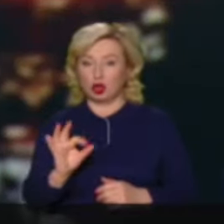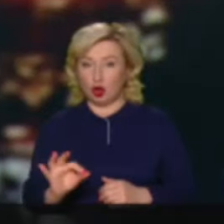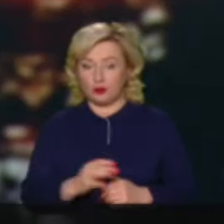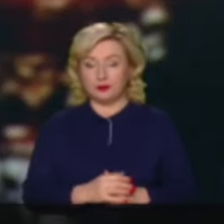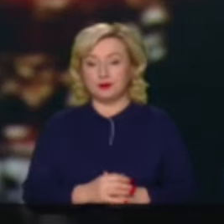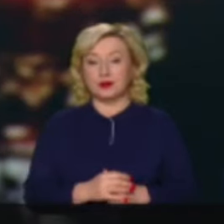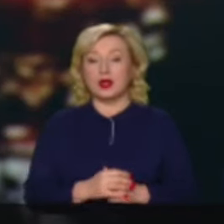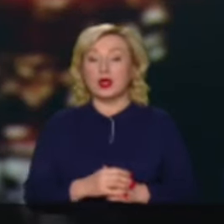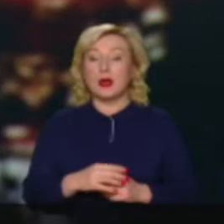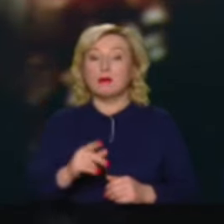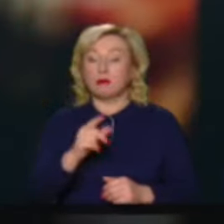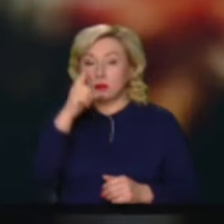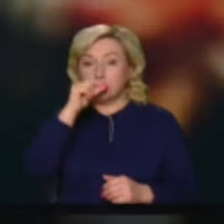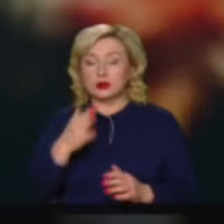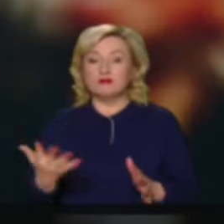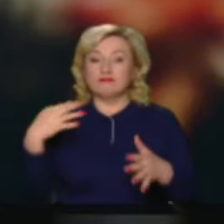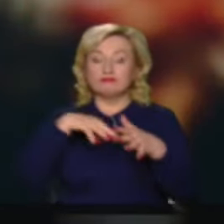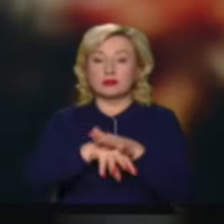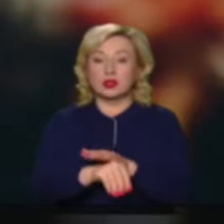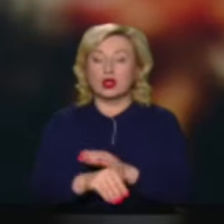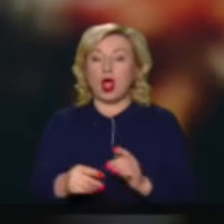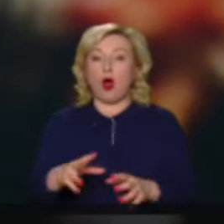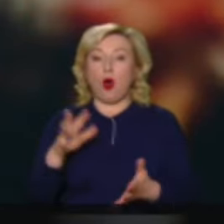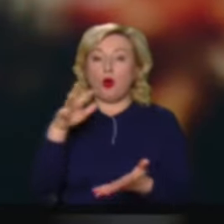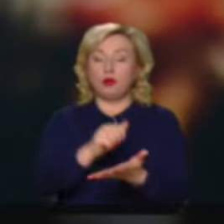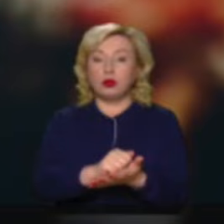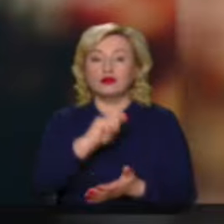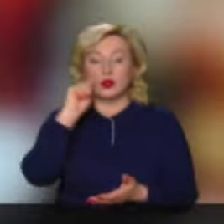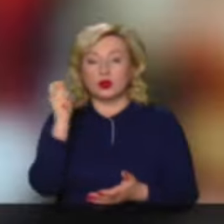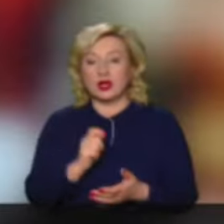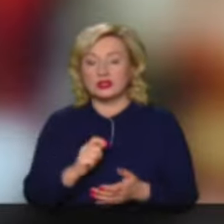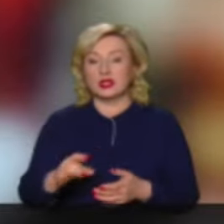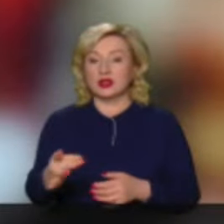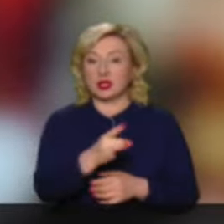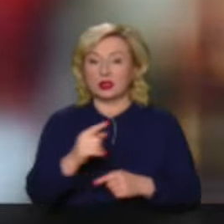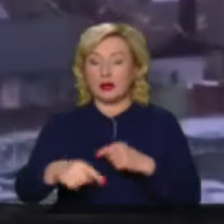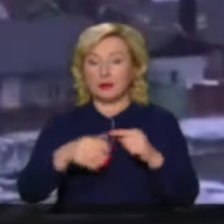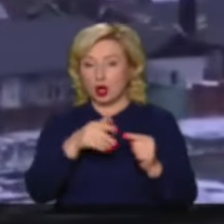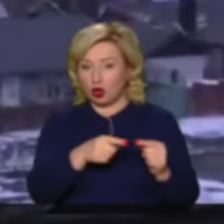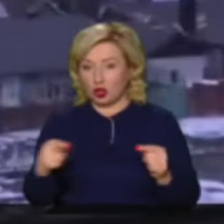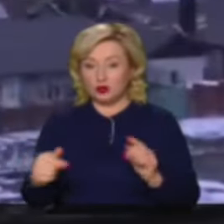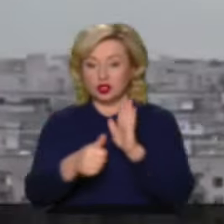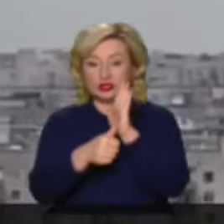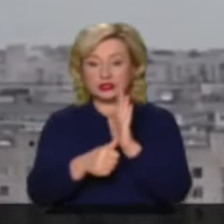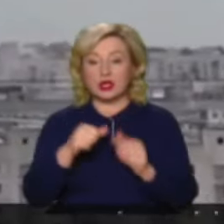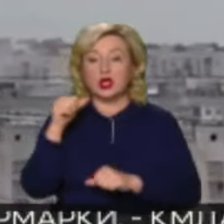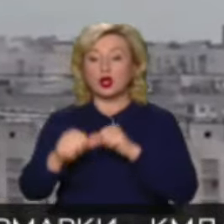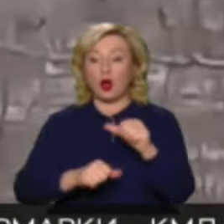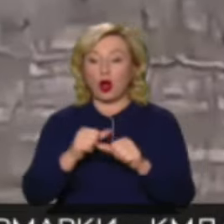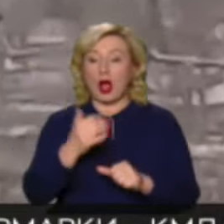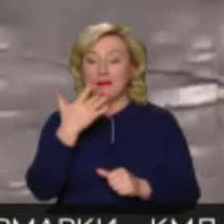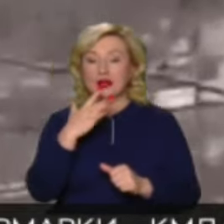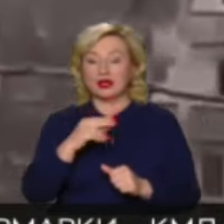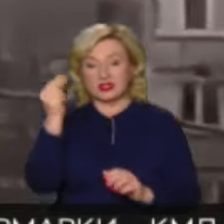Путін збирається інтегрувати до складу РФ окуповані українські території протягом наступних 6 років. Про це йдеться у звіті Американського інституту вивчення